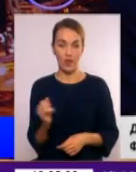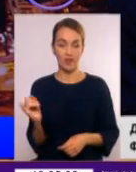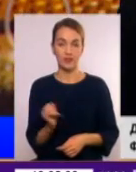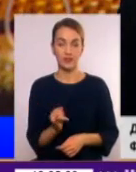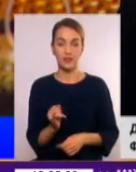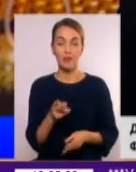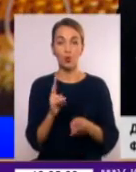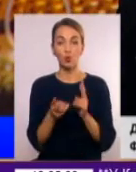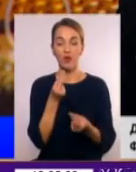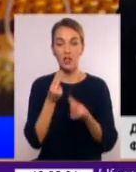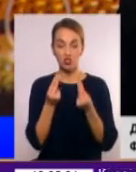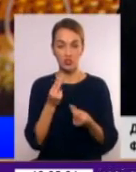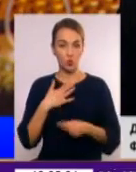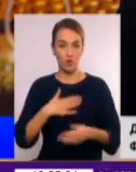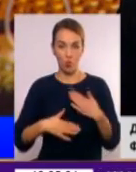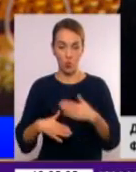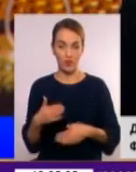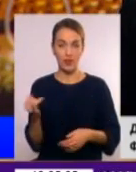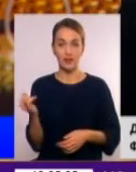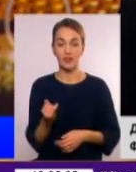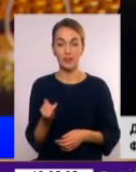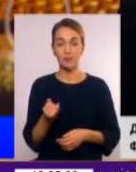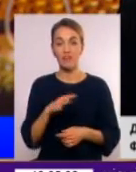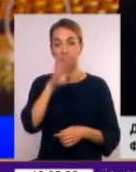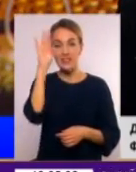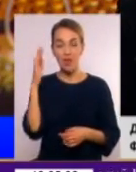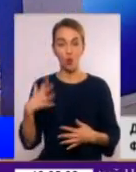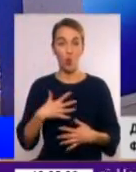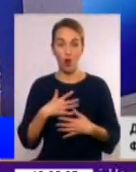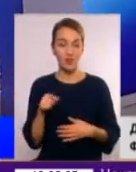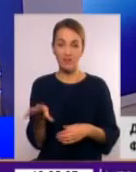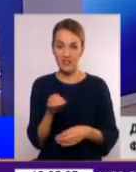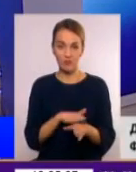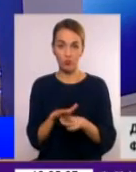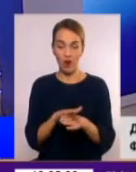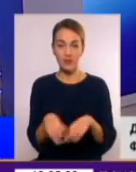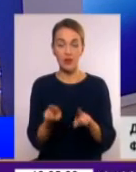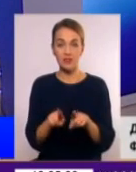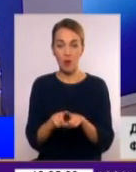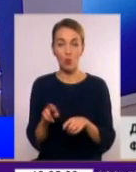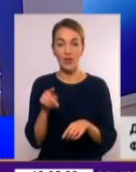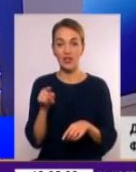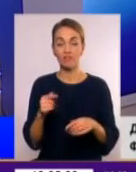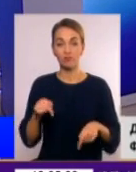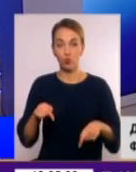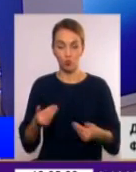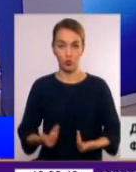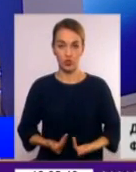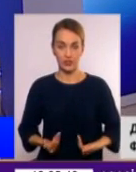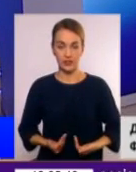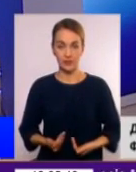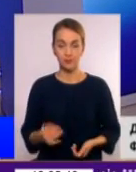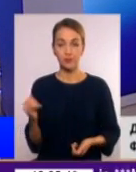і приготування їжі в задоволення, і весілля, і кохання. Там все відбувається так само, як і в цьому житті.